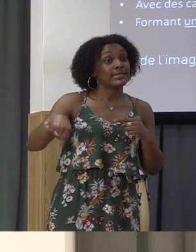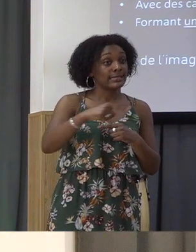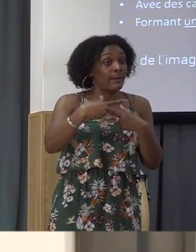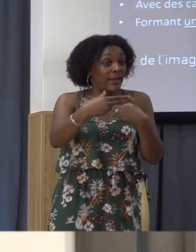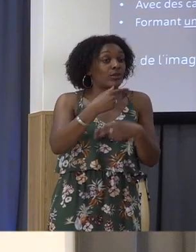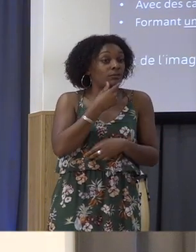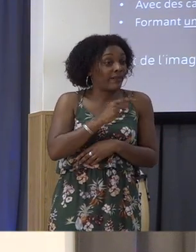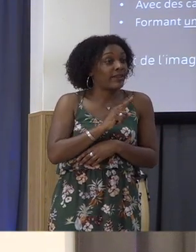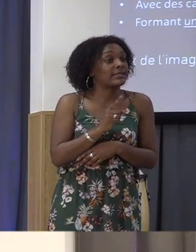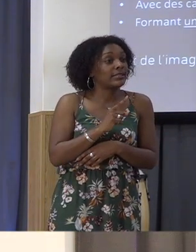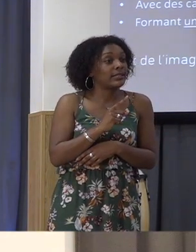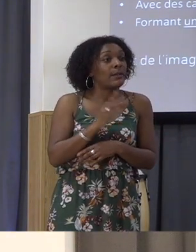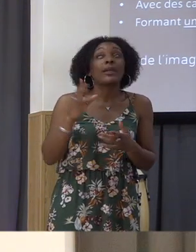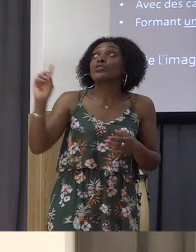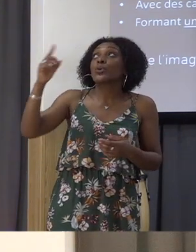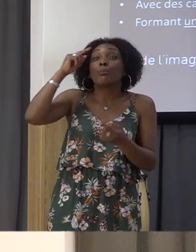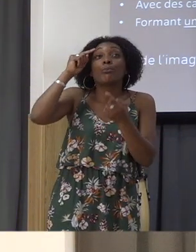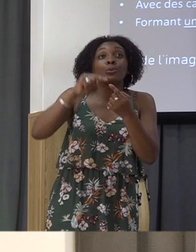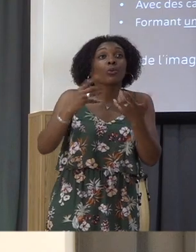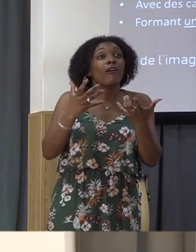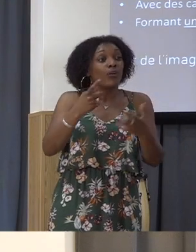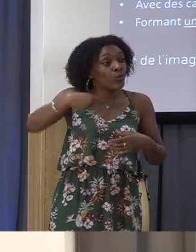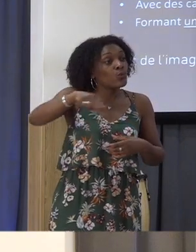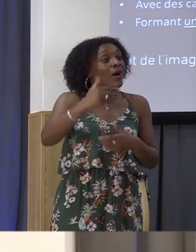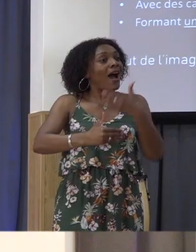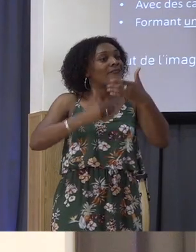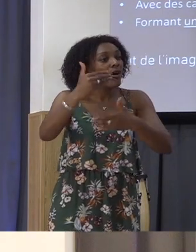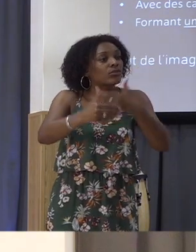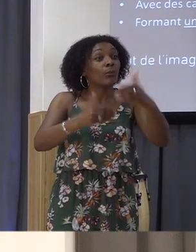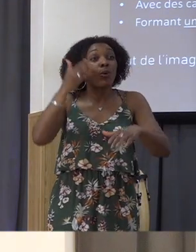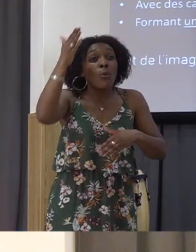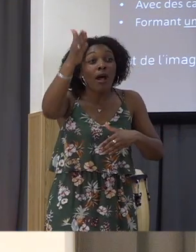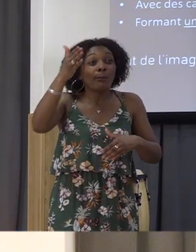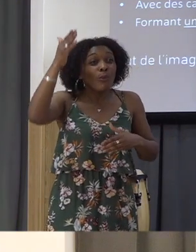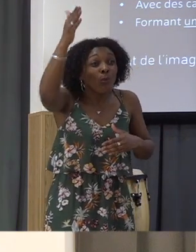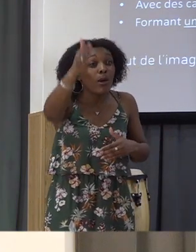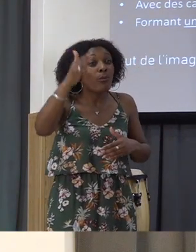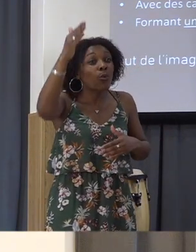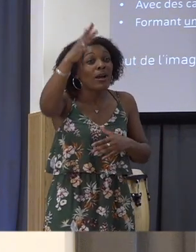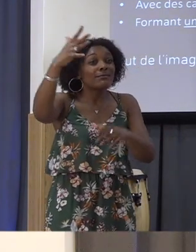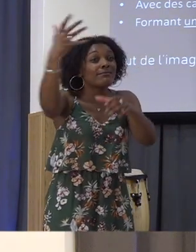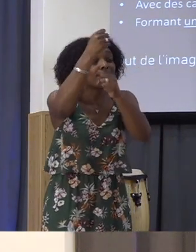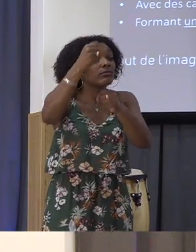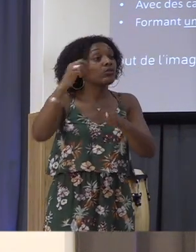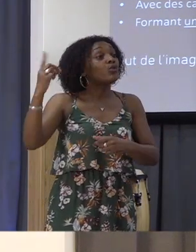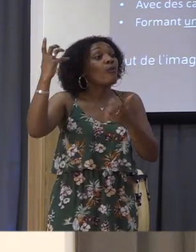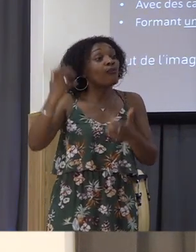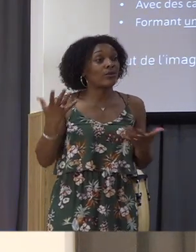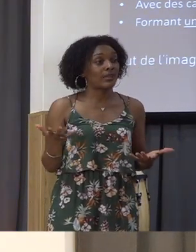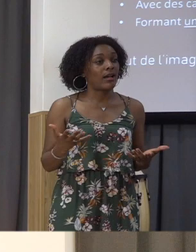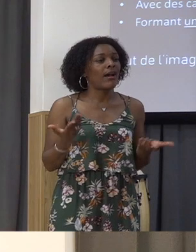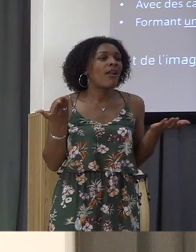Et le but de Dieu, c'est que nous puissions avancer, que nous puissions aller plus loin. Alors comment